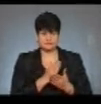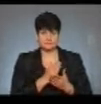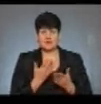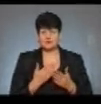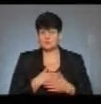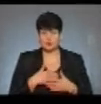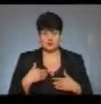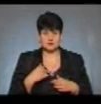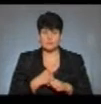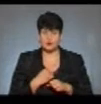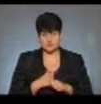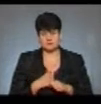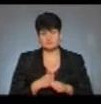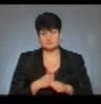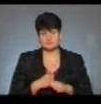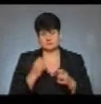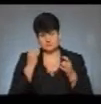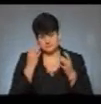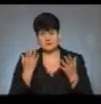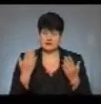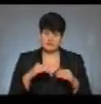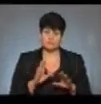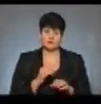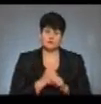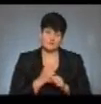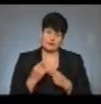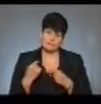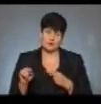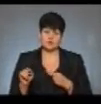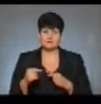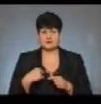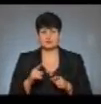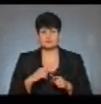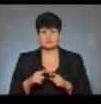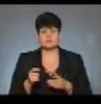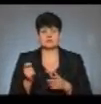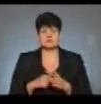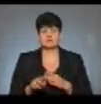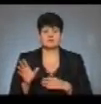якщо не хочете працювати цивілізовано, то давайте будемо працювати по-іншому, ми негайно закриваємо всі